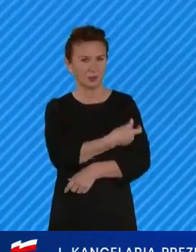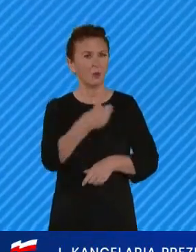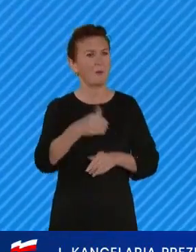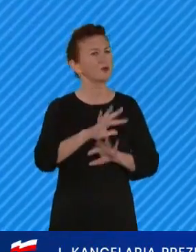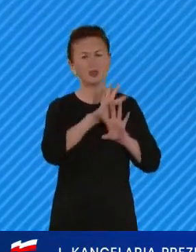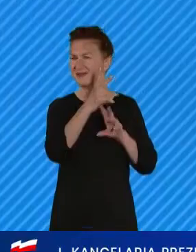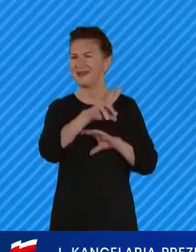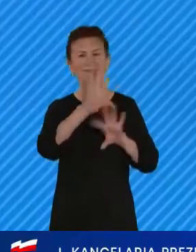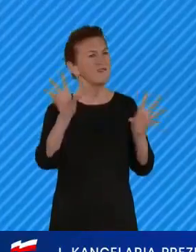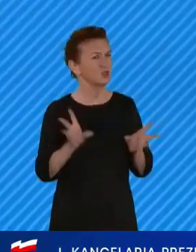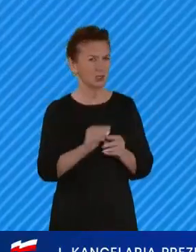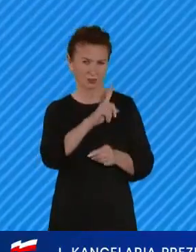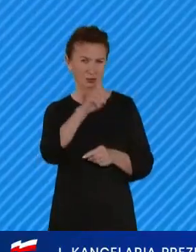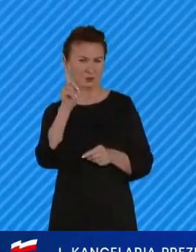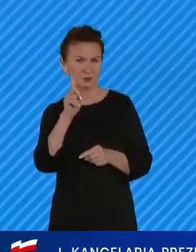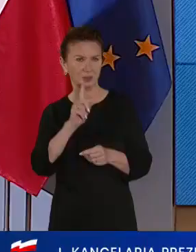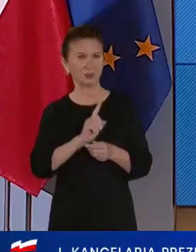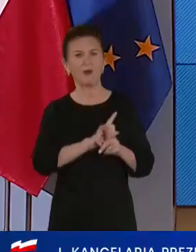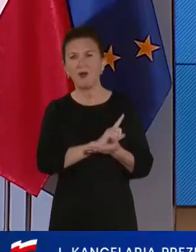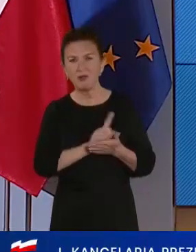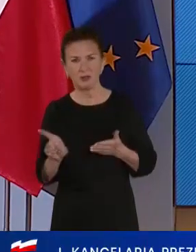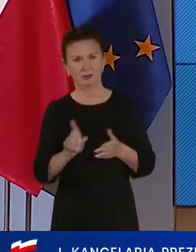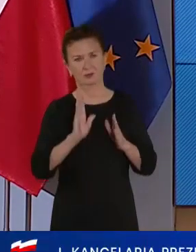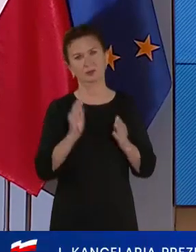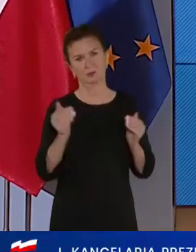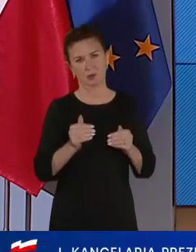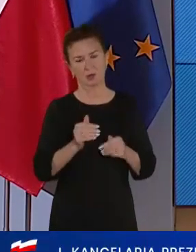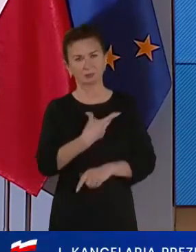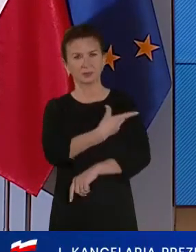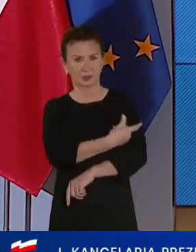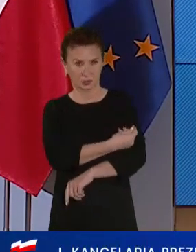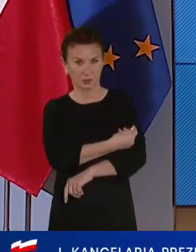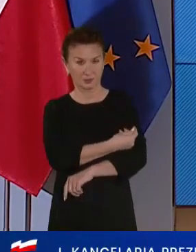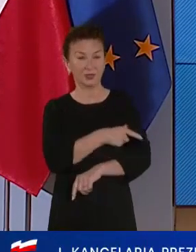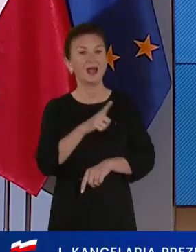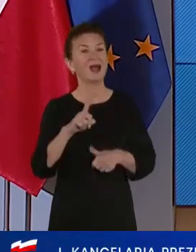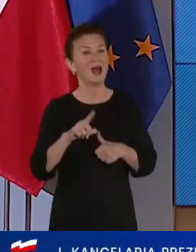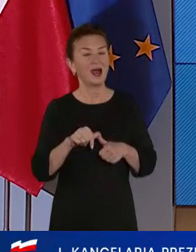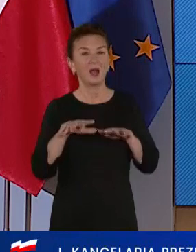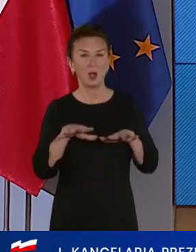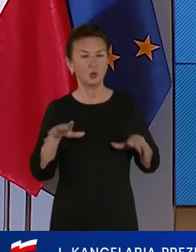ogóle nie wszyscy będą chcieli się zaszczepić, to duża część populacji zaszczepionej pozwoli